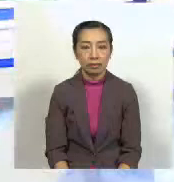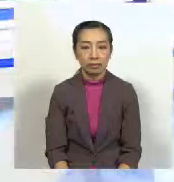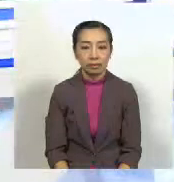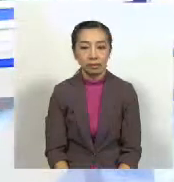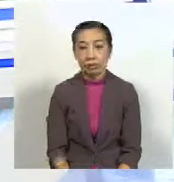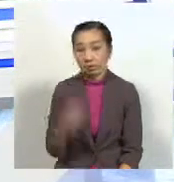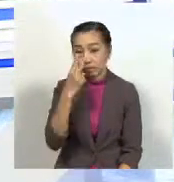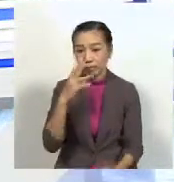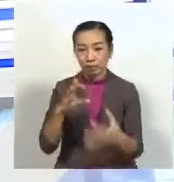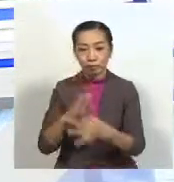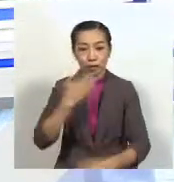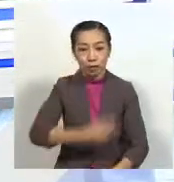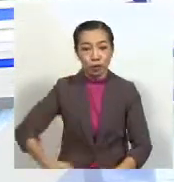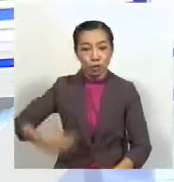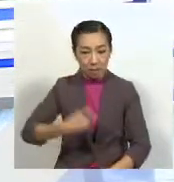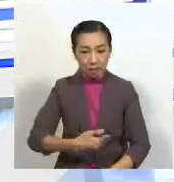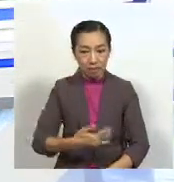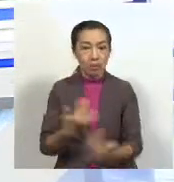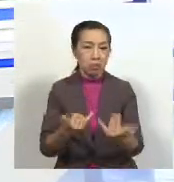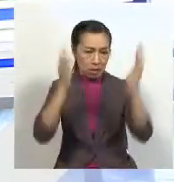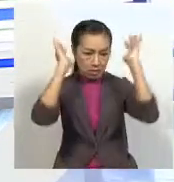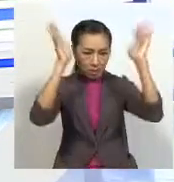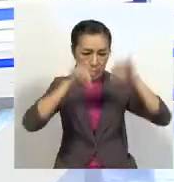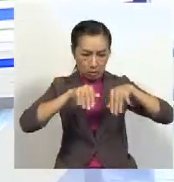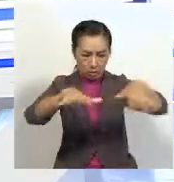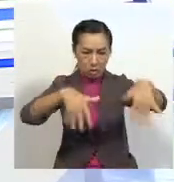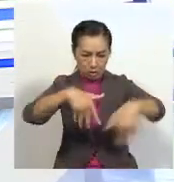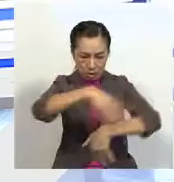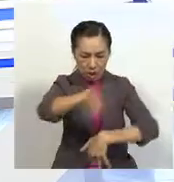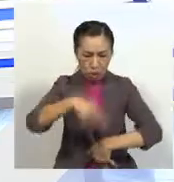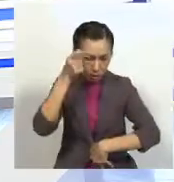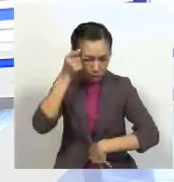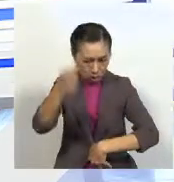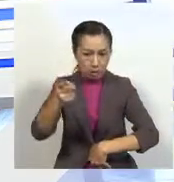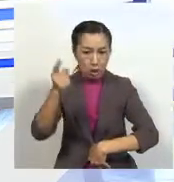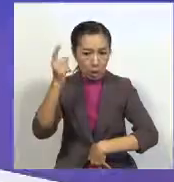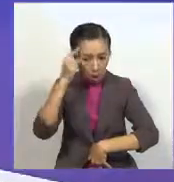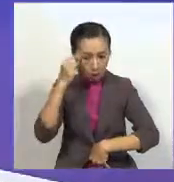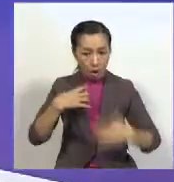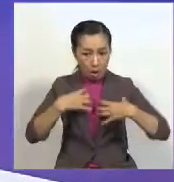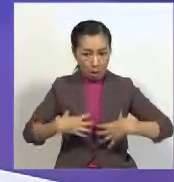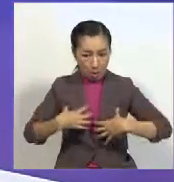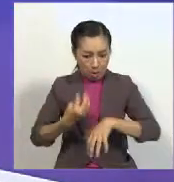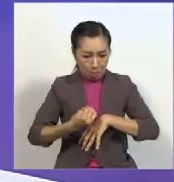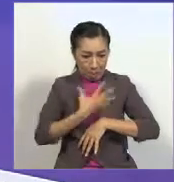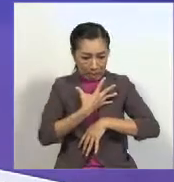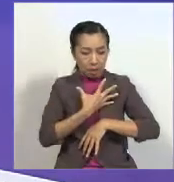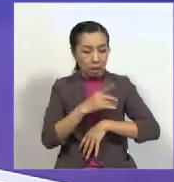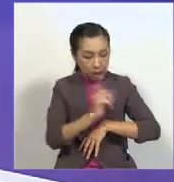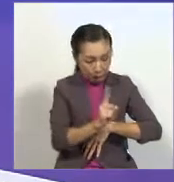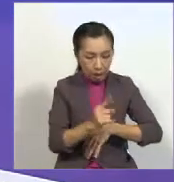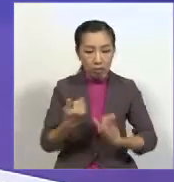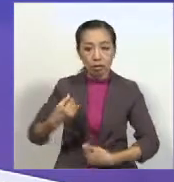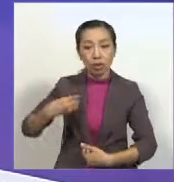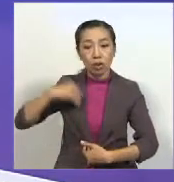มาดูเรื่องสุขภาพนะคะกับการรณรงค์ให้ความรู้ประชาชนมีความเข้าใจเรื่องของมะเร็งปอดนะคะวันนี้โรงพยาบาลจุฬาล